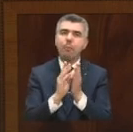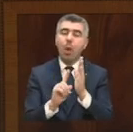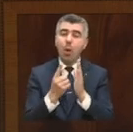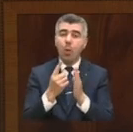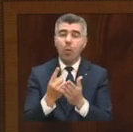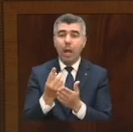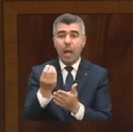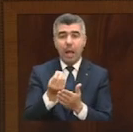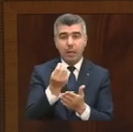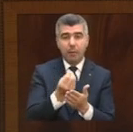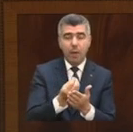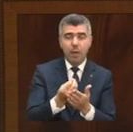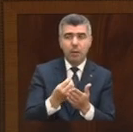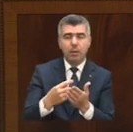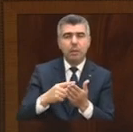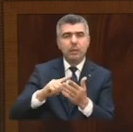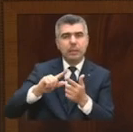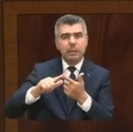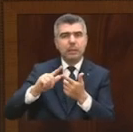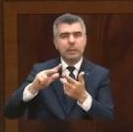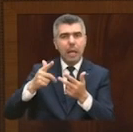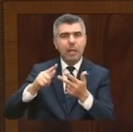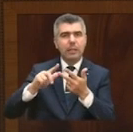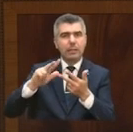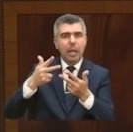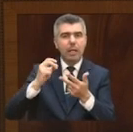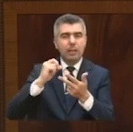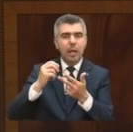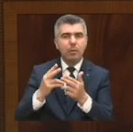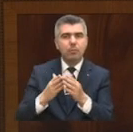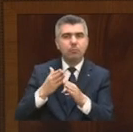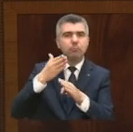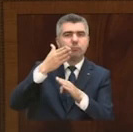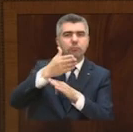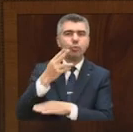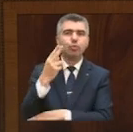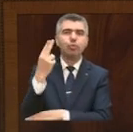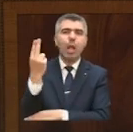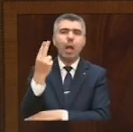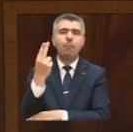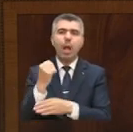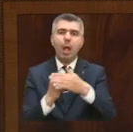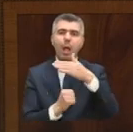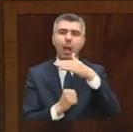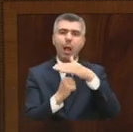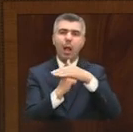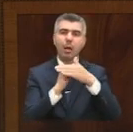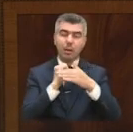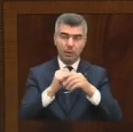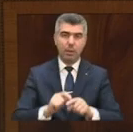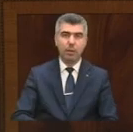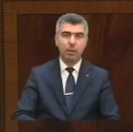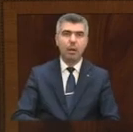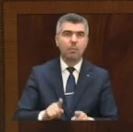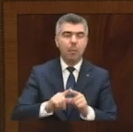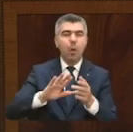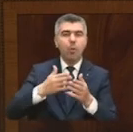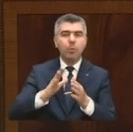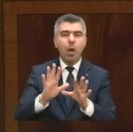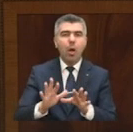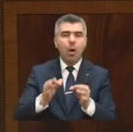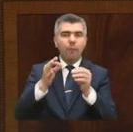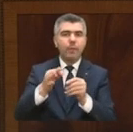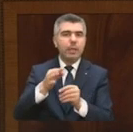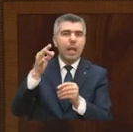الاولي حتى ابتدائي ثانوي اعدادي ثانوي حتى التعليم العالي لان هو الانتاج